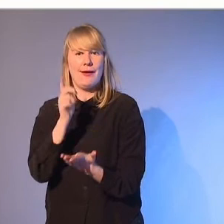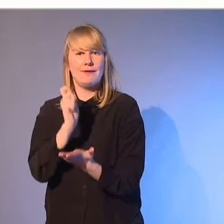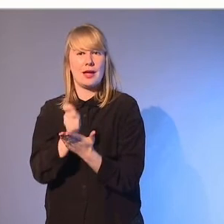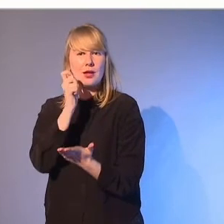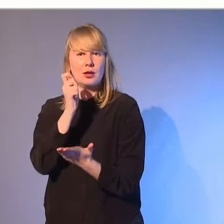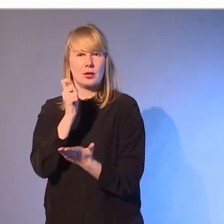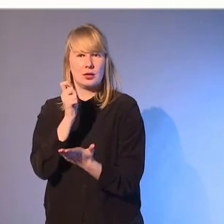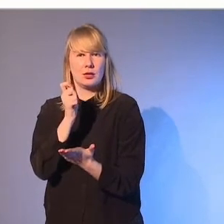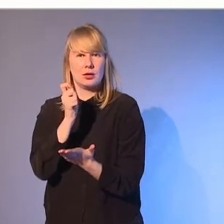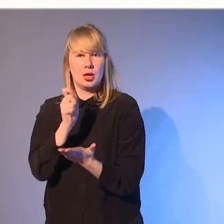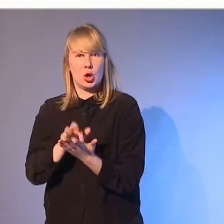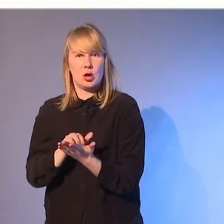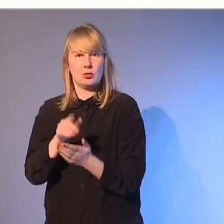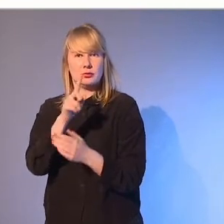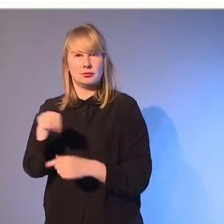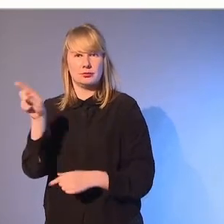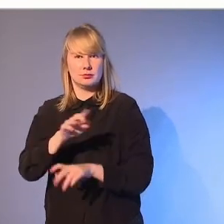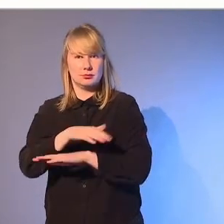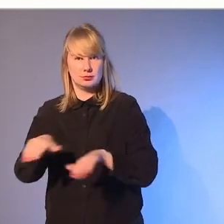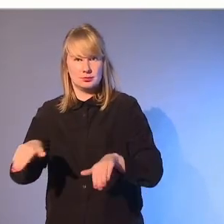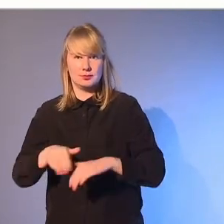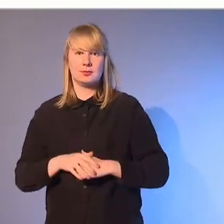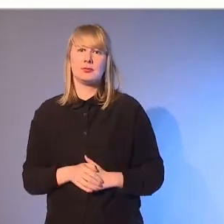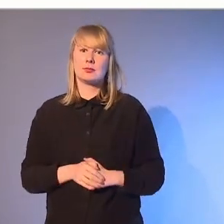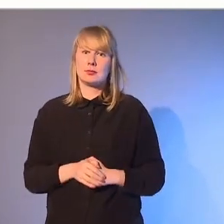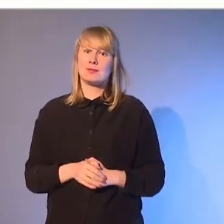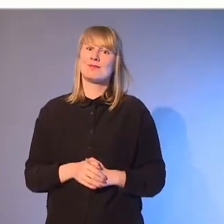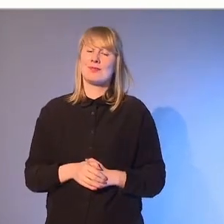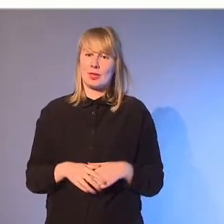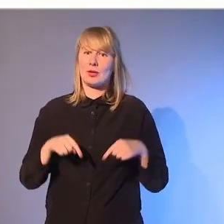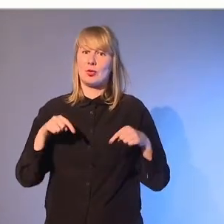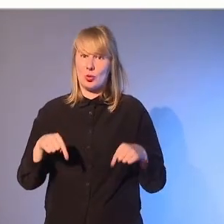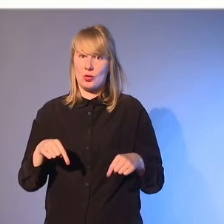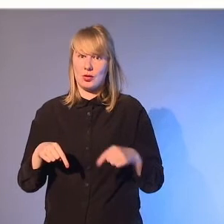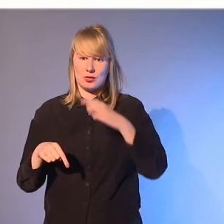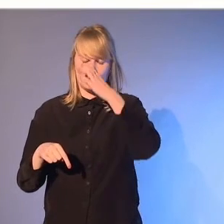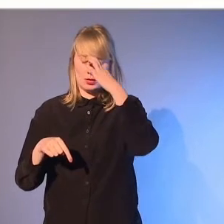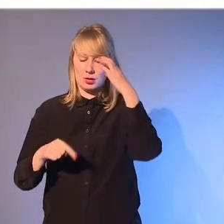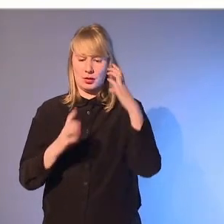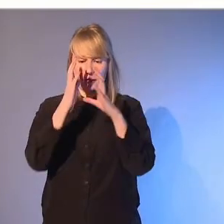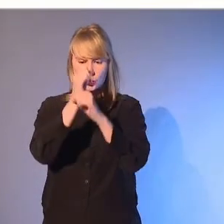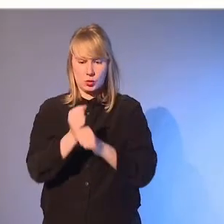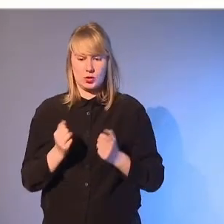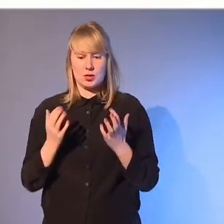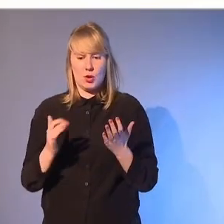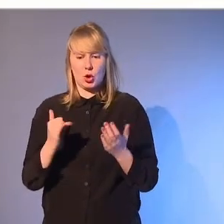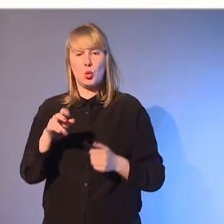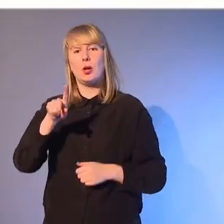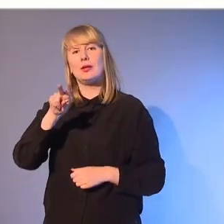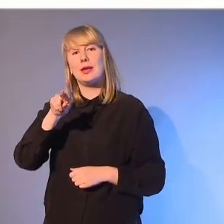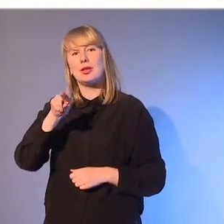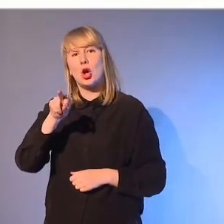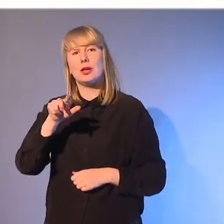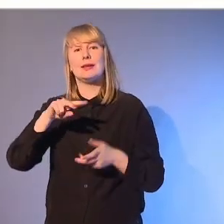om forbud mot kalkulator. Og sånn er det jo snakk om fordi vi får fokus på den digitale eller